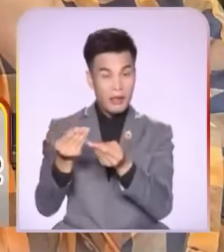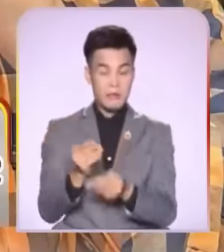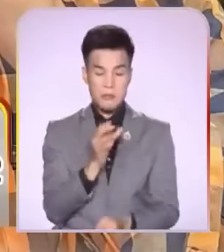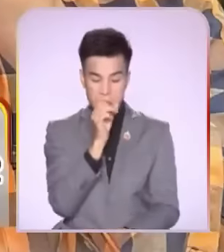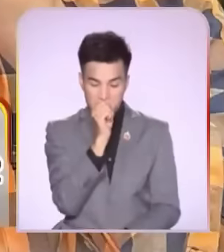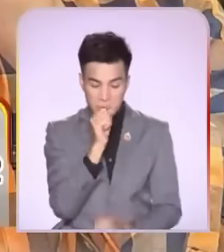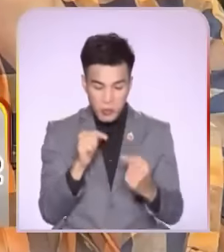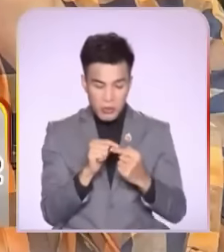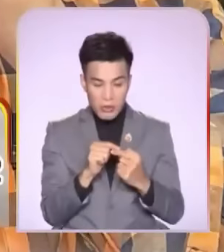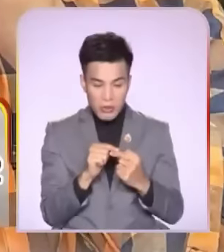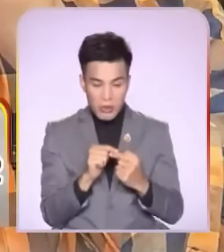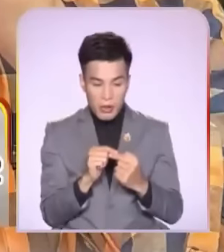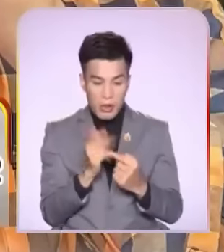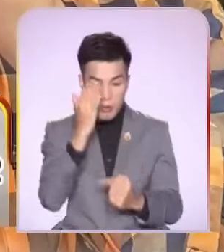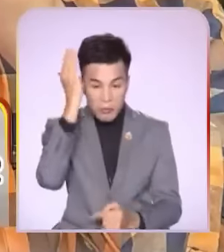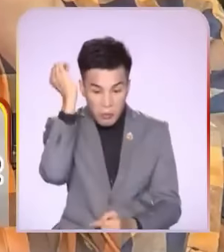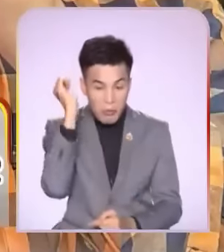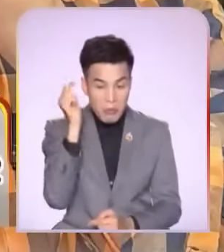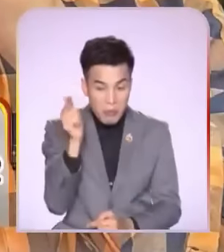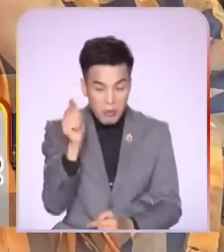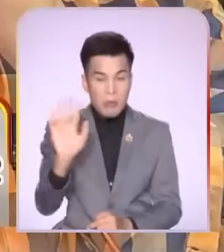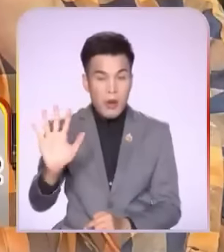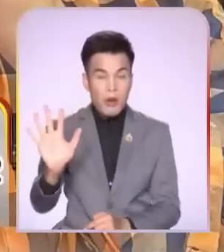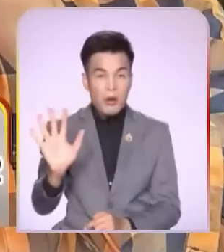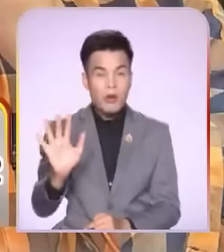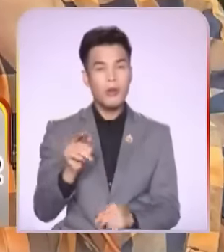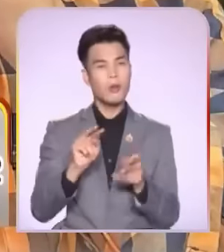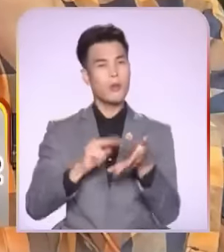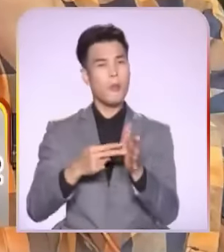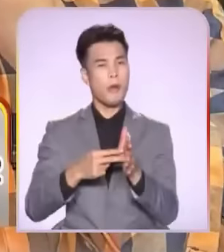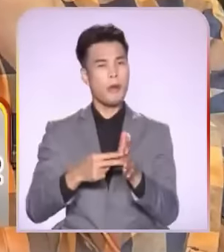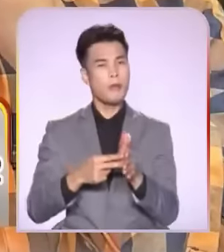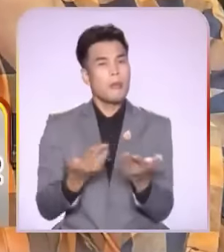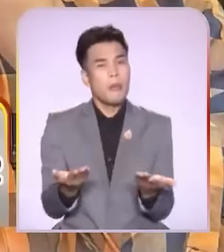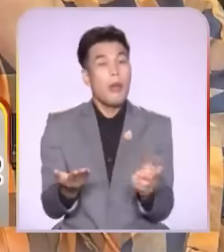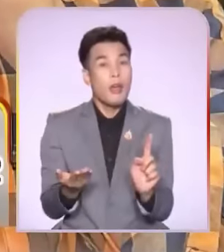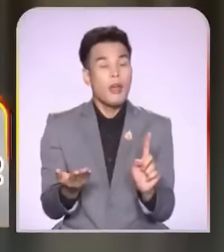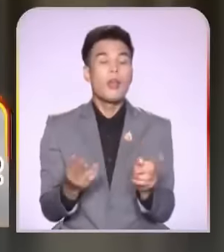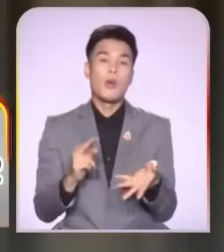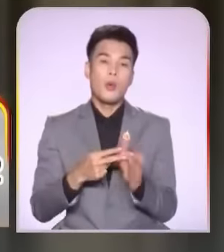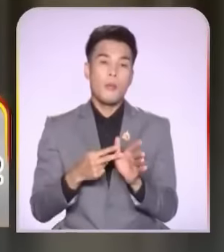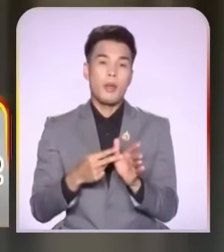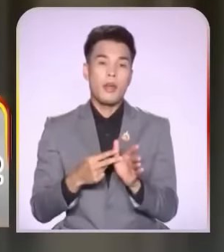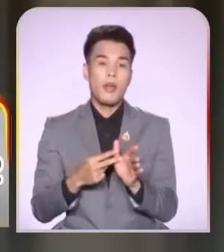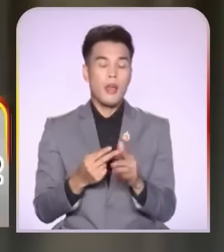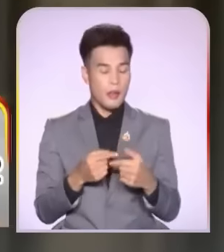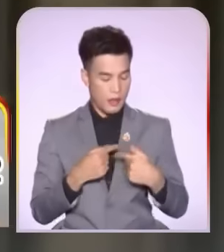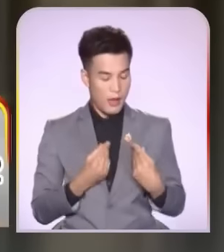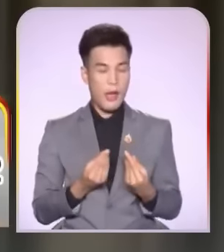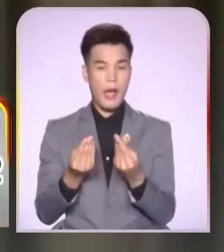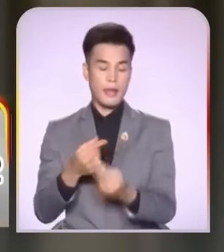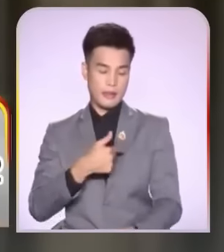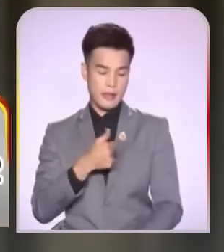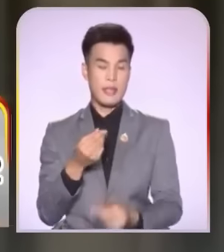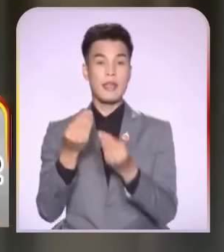ออกเสียงในการเลือกนางสาวแพทองธารเป็นนายกรัฐมนตรีตีความเป็นอย่างอื่นไม่ได้นอกจากเป็นการทอดไมตรีและรักษาน้ำ